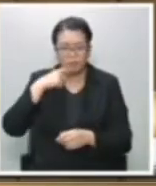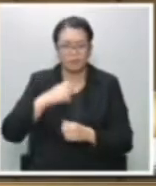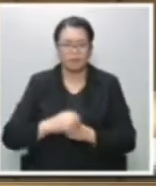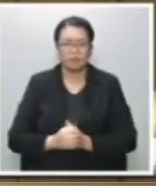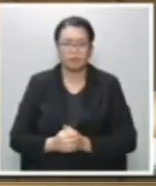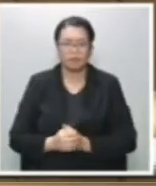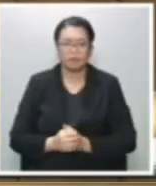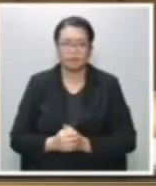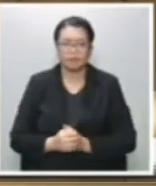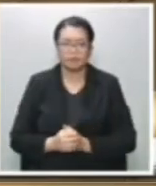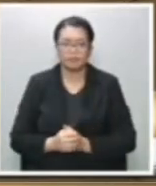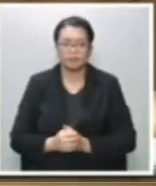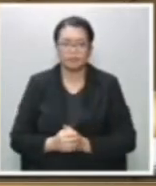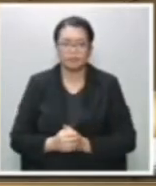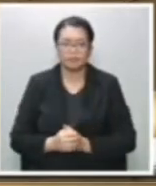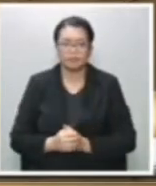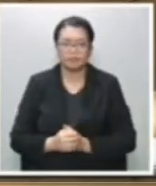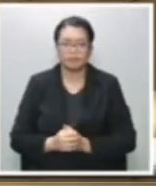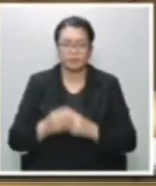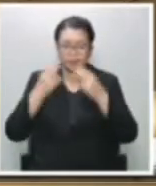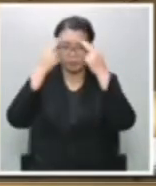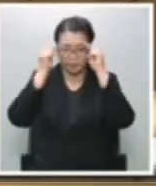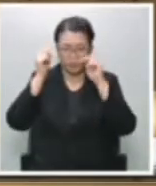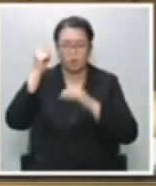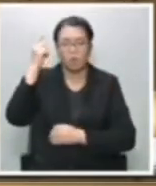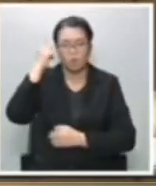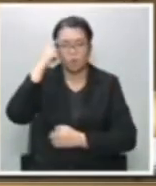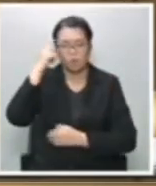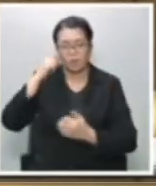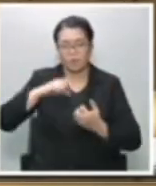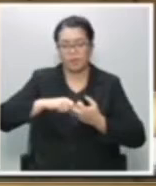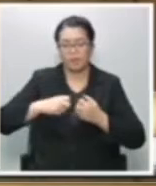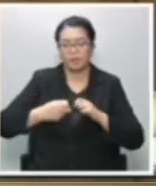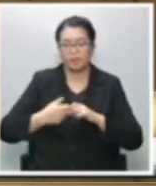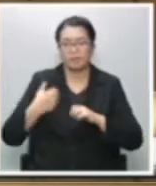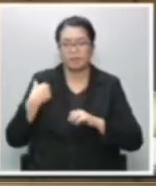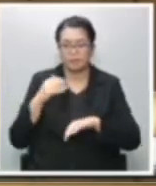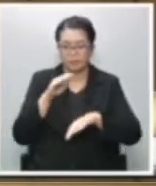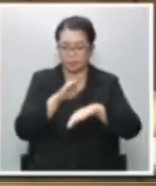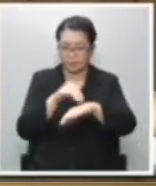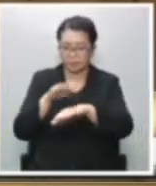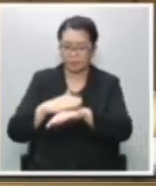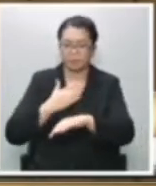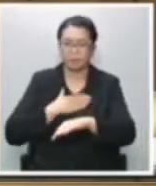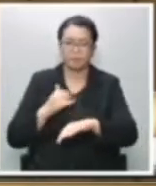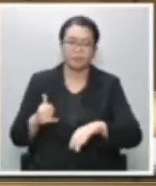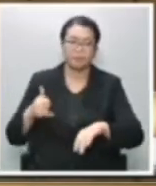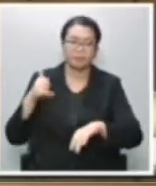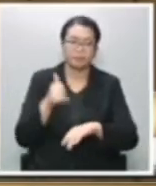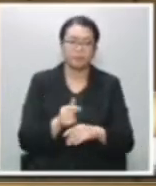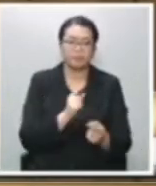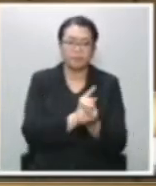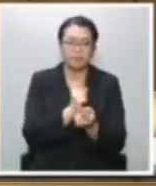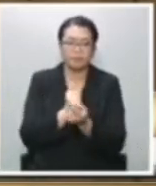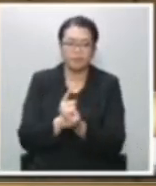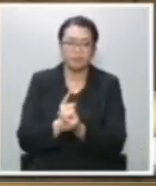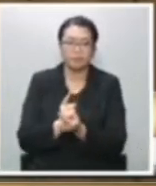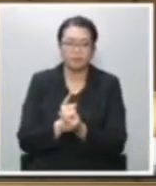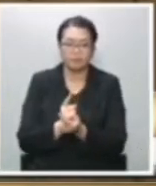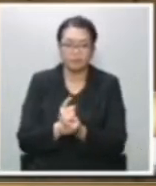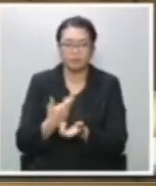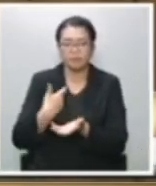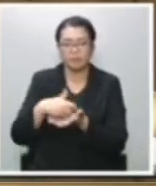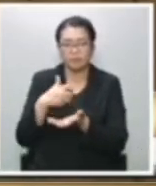ก็ทราบถึงปัญหานี้นะครับท่านได้เรียกผมไปให้เรียนให้มากราบเรียนชี้แจ